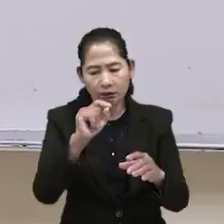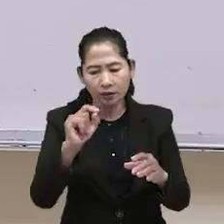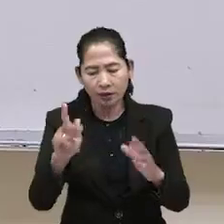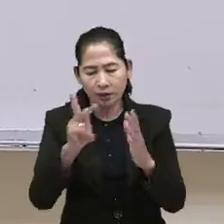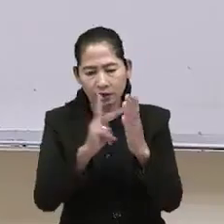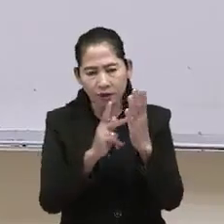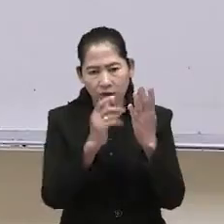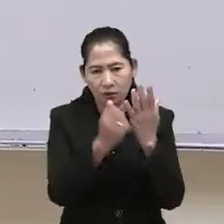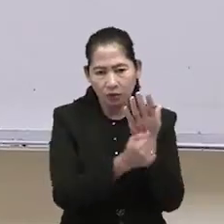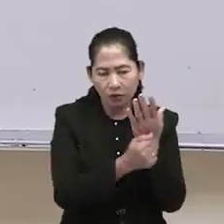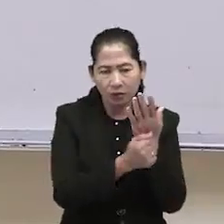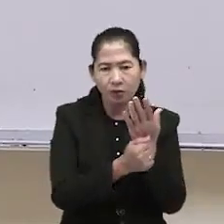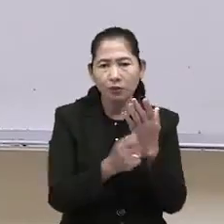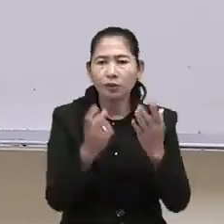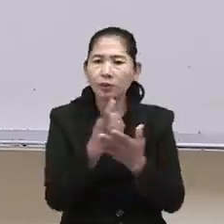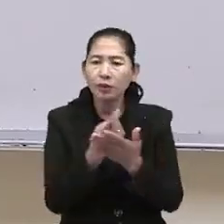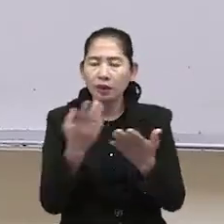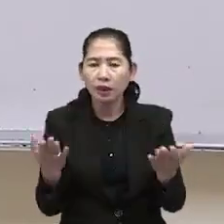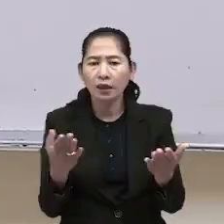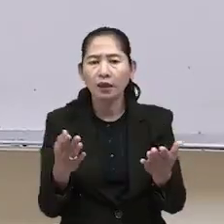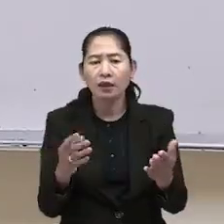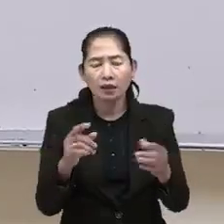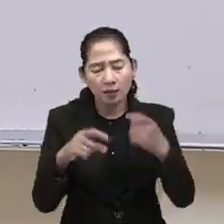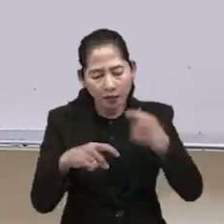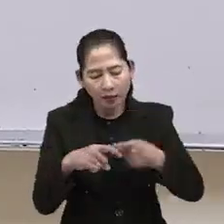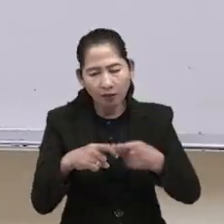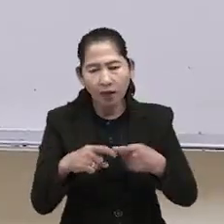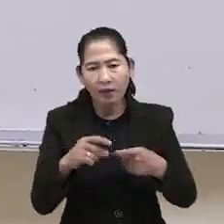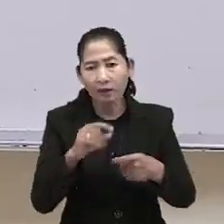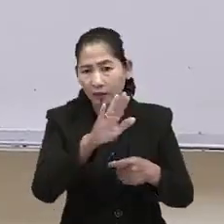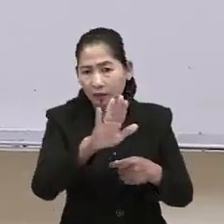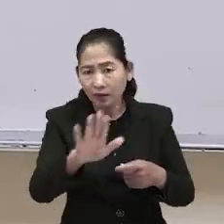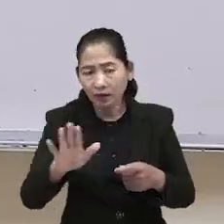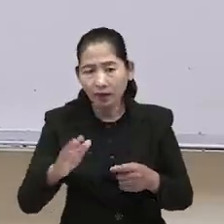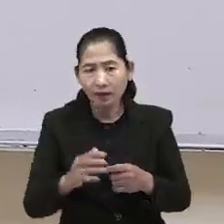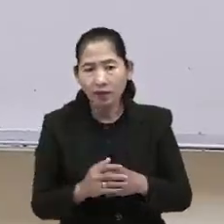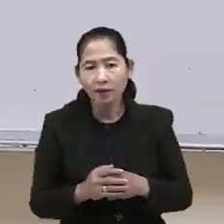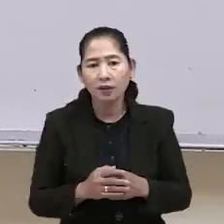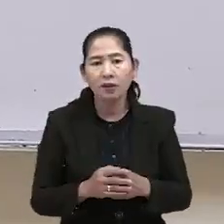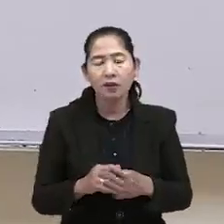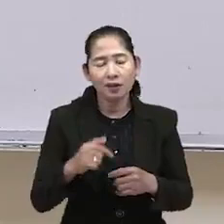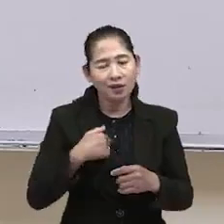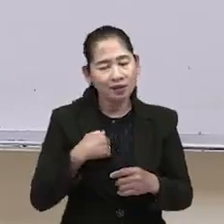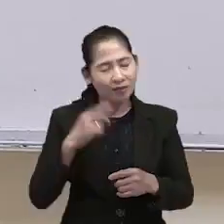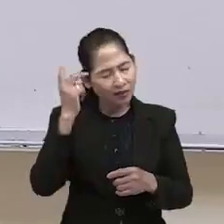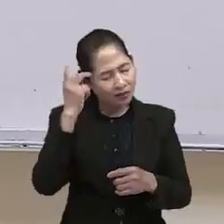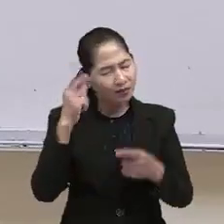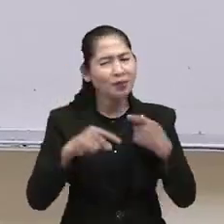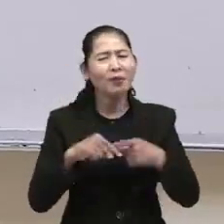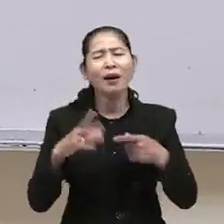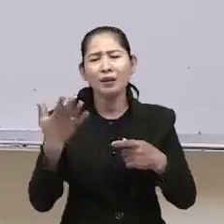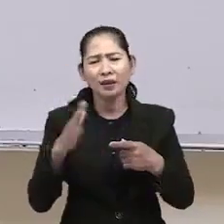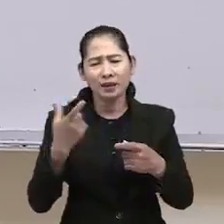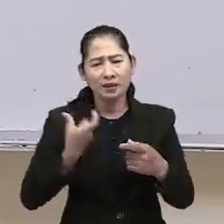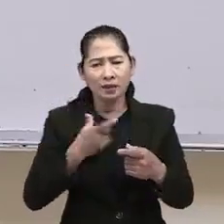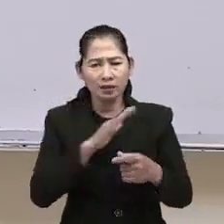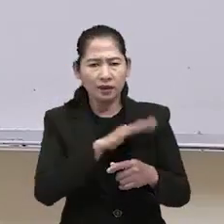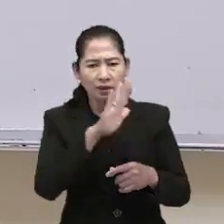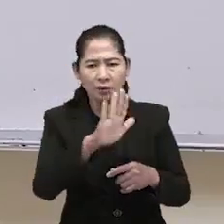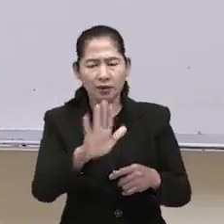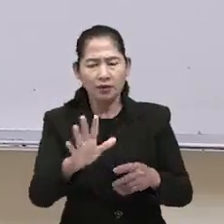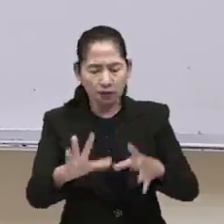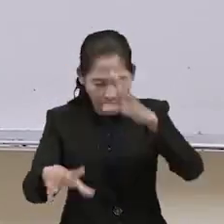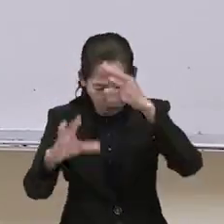គម្រោងតែងចាយ៉ាងម៉េចដែរកូនមានការពិបាកសម្រាប់កូនទេសម្រាប់អ្នកគ្រូគាត់ថាអត់ពិបាកដោយសារអីដោយសារតែកូន